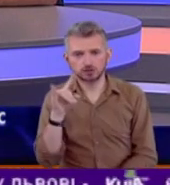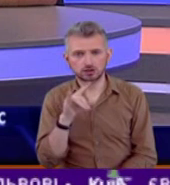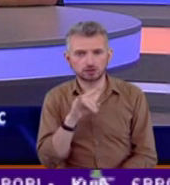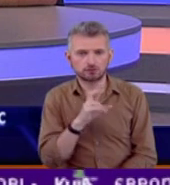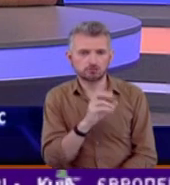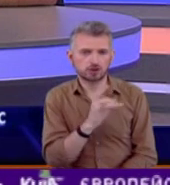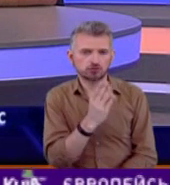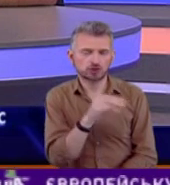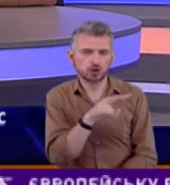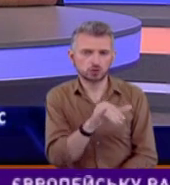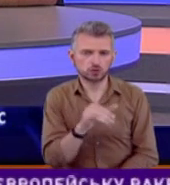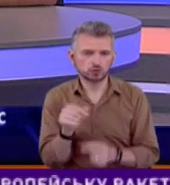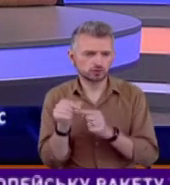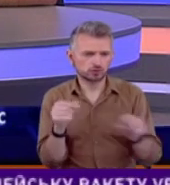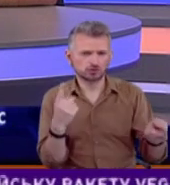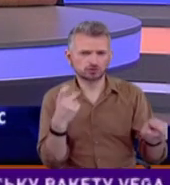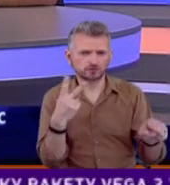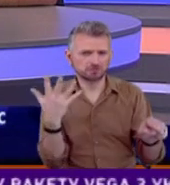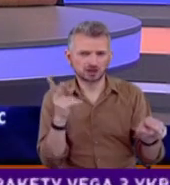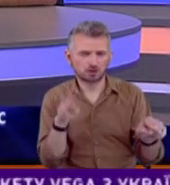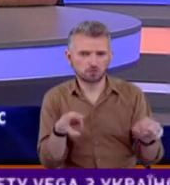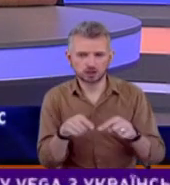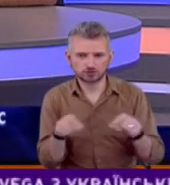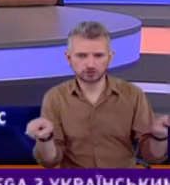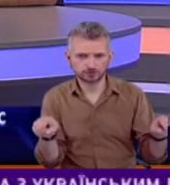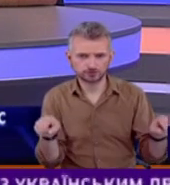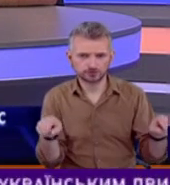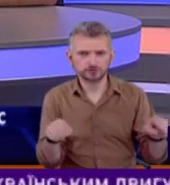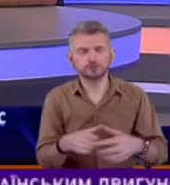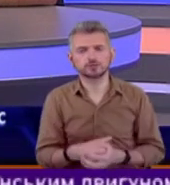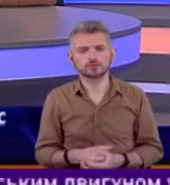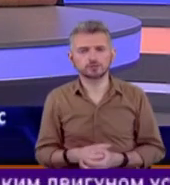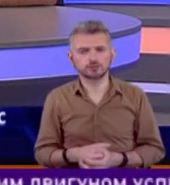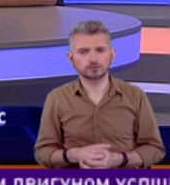Бершеву. Это буквально 125 километров от одного города до другого.